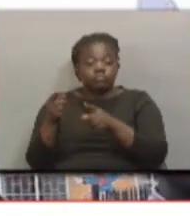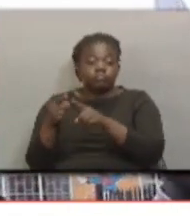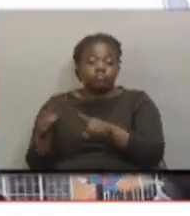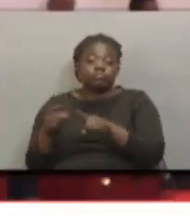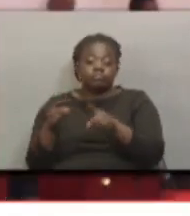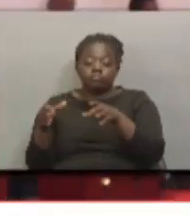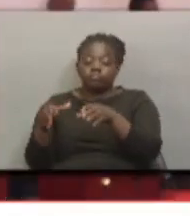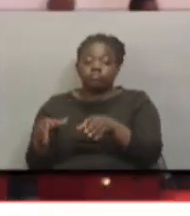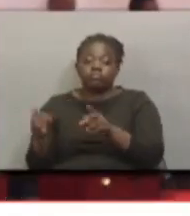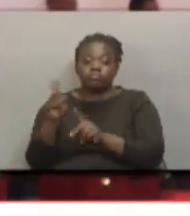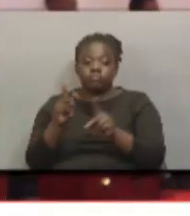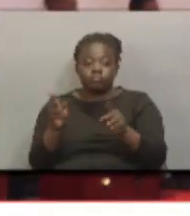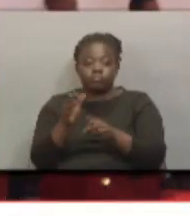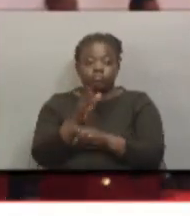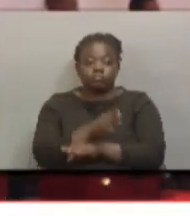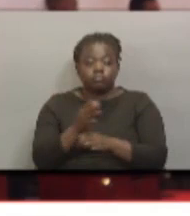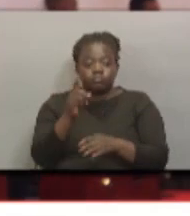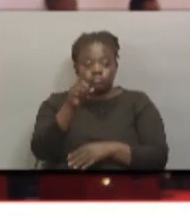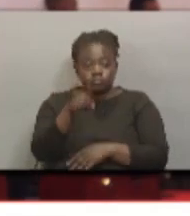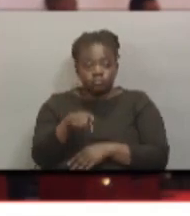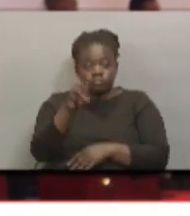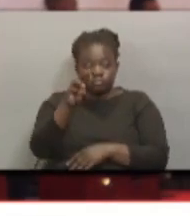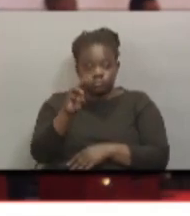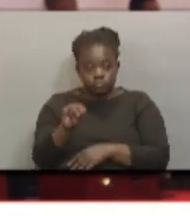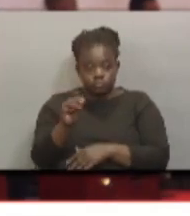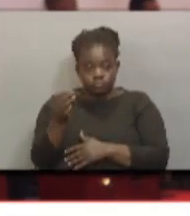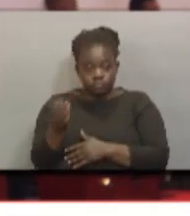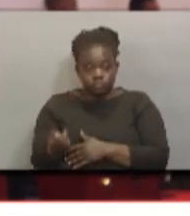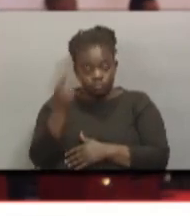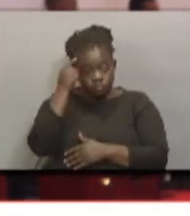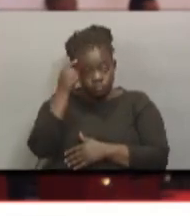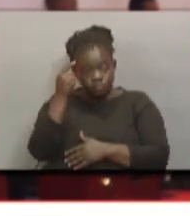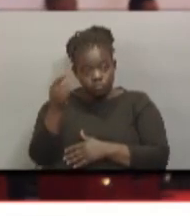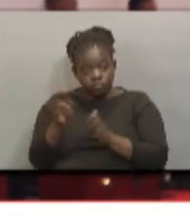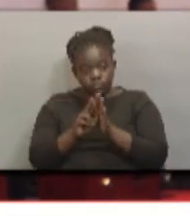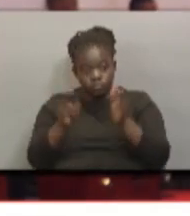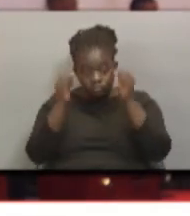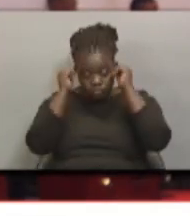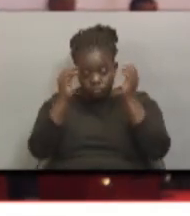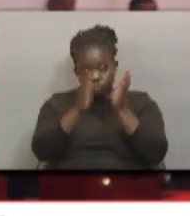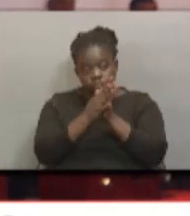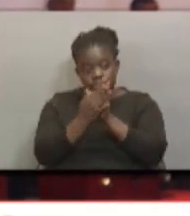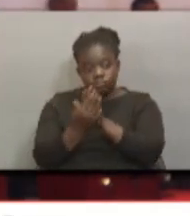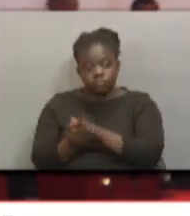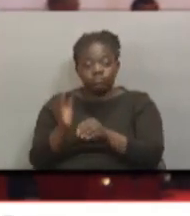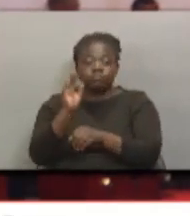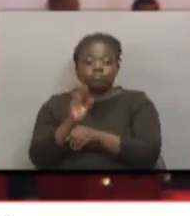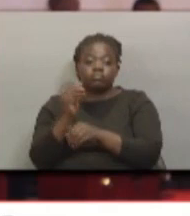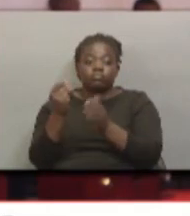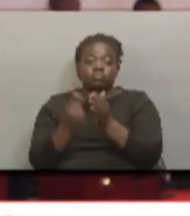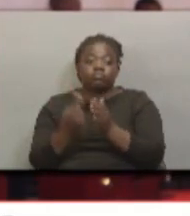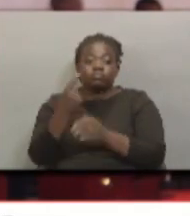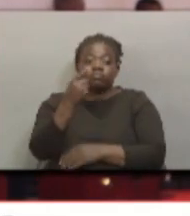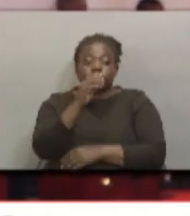musanvu bataano. Eyaliko ssaaba minisita Dr. Olwakana Rugunda ku lw'omukulembeze w'eggwanga akwasizza ssaabalabirizi w'ekkanisa ya Uganda obukadde